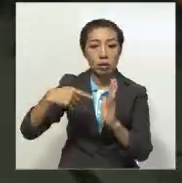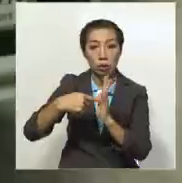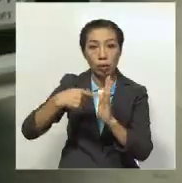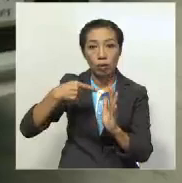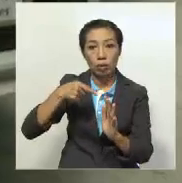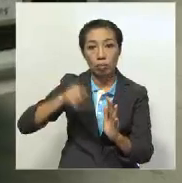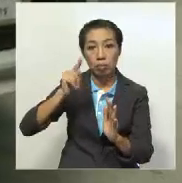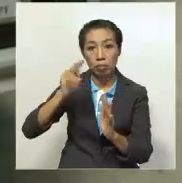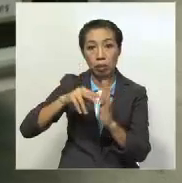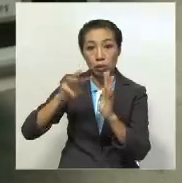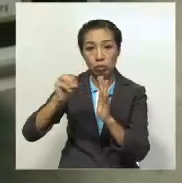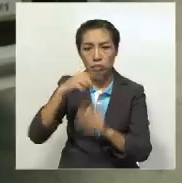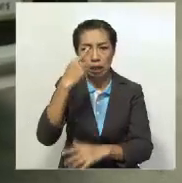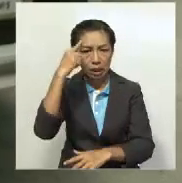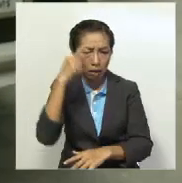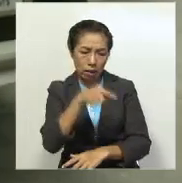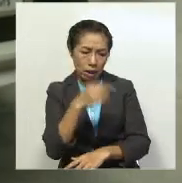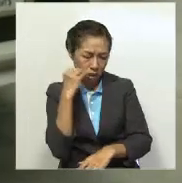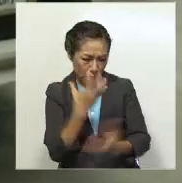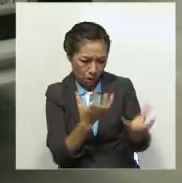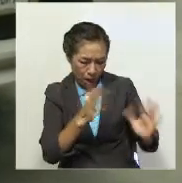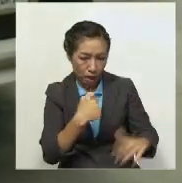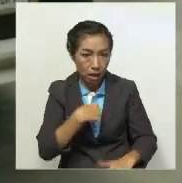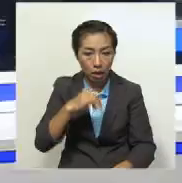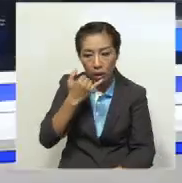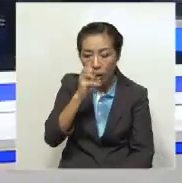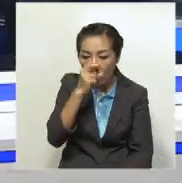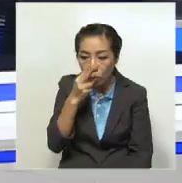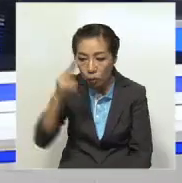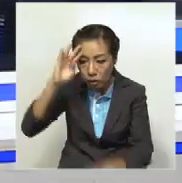ใครสงสัยว่าทรัพย์สินบางส่วนเนี่ยหายไปลองติดต่อที่สภ.ปทุมธานีดูนะครับ